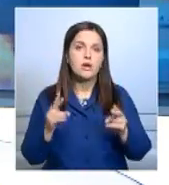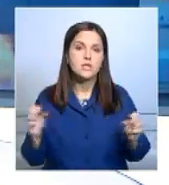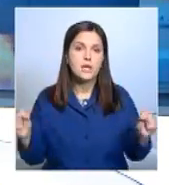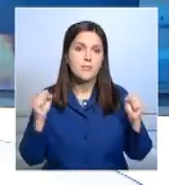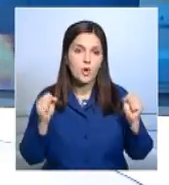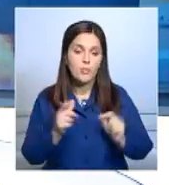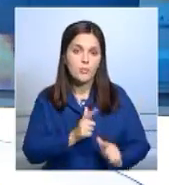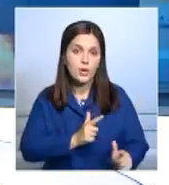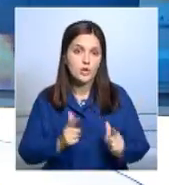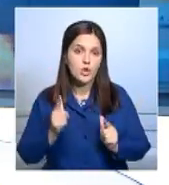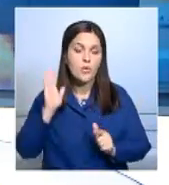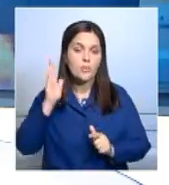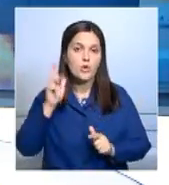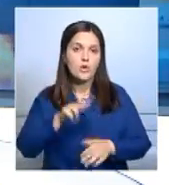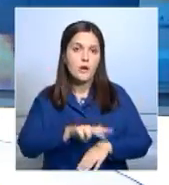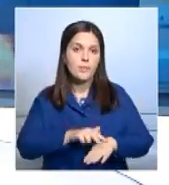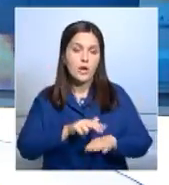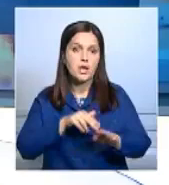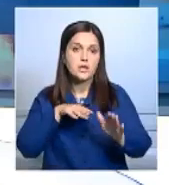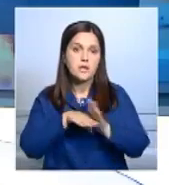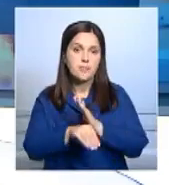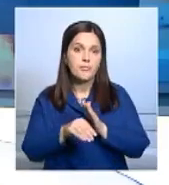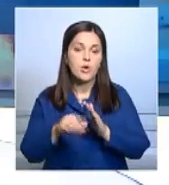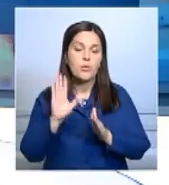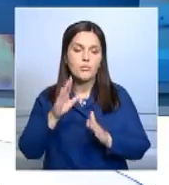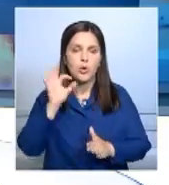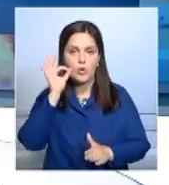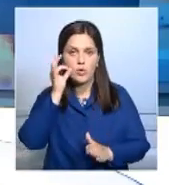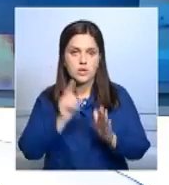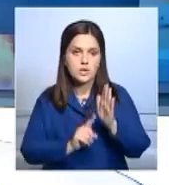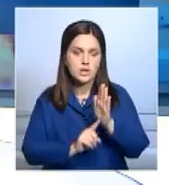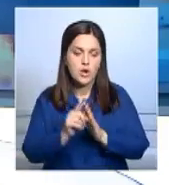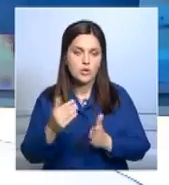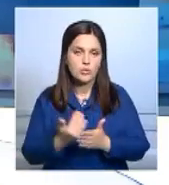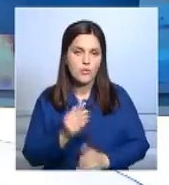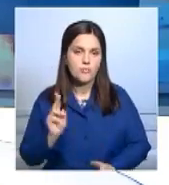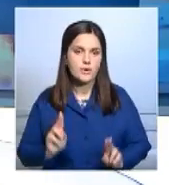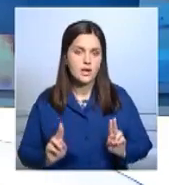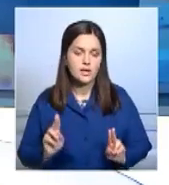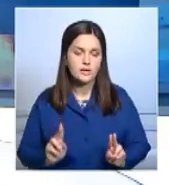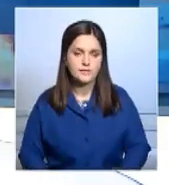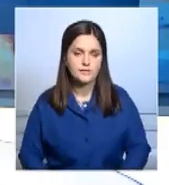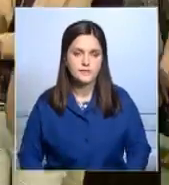физическую подготовку будущих полицейских. Новшества внедрят уже этой осенью.